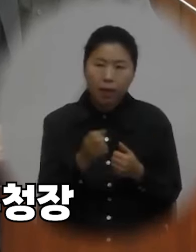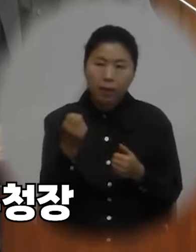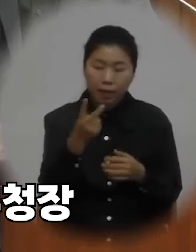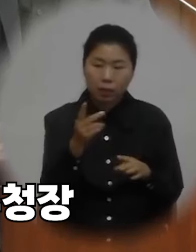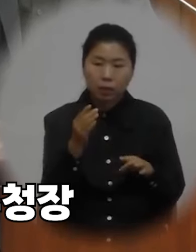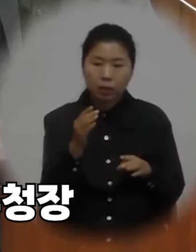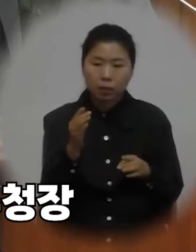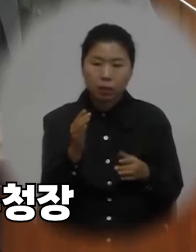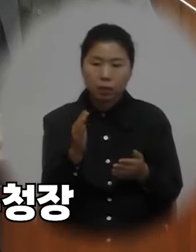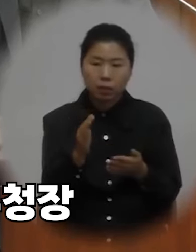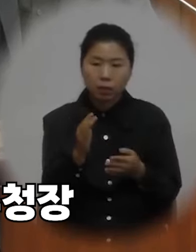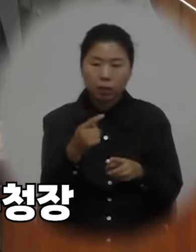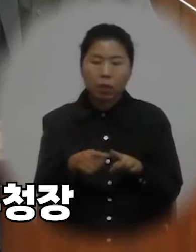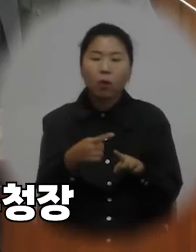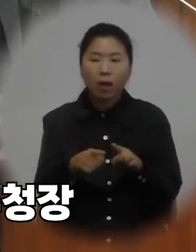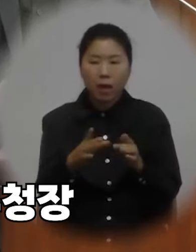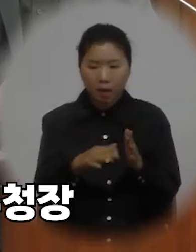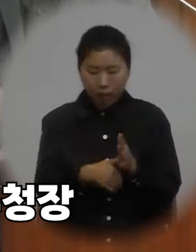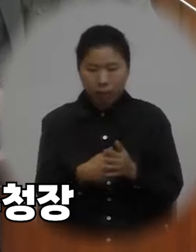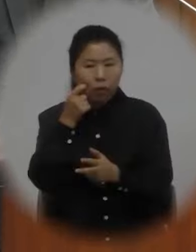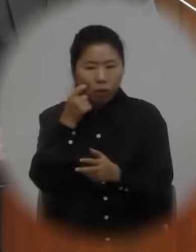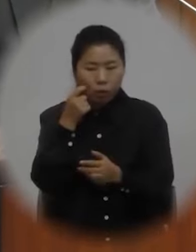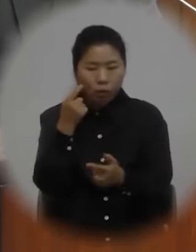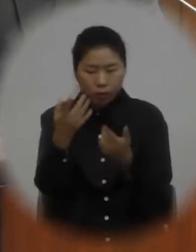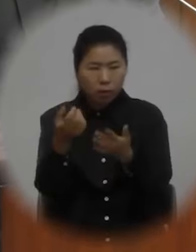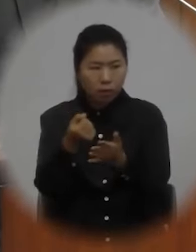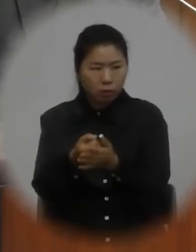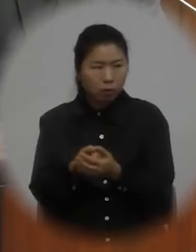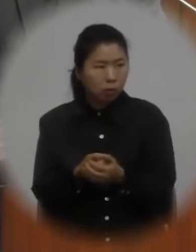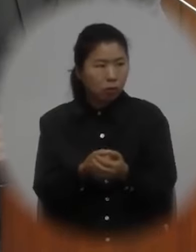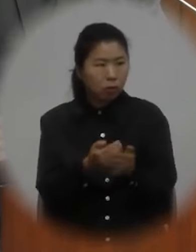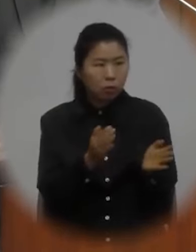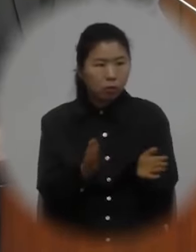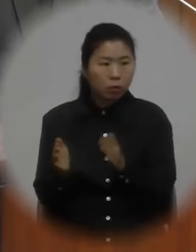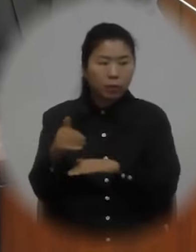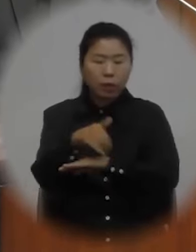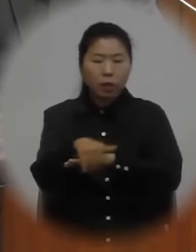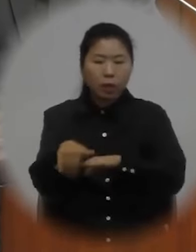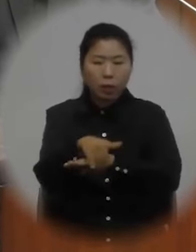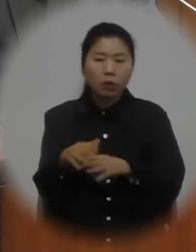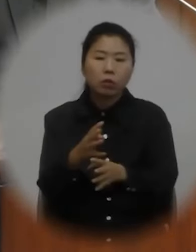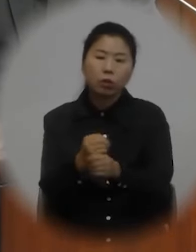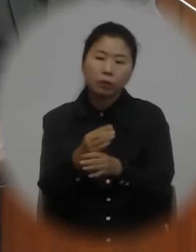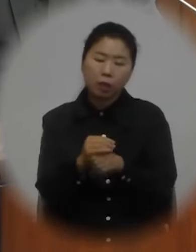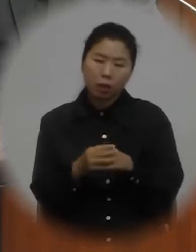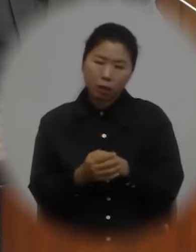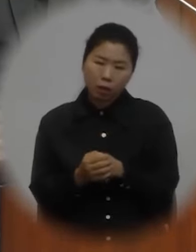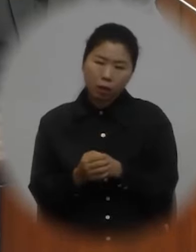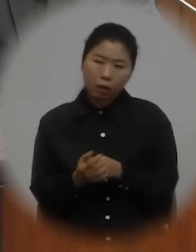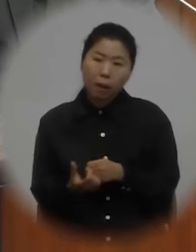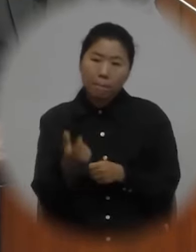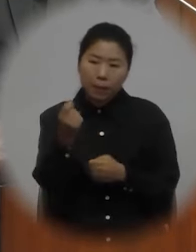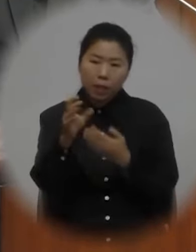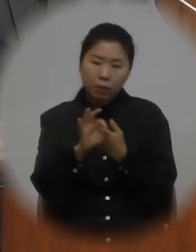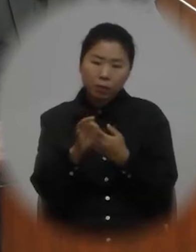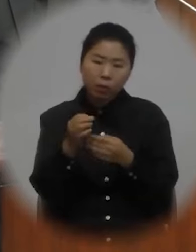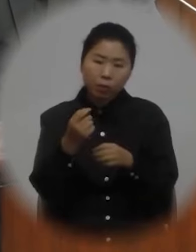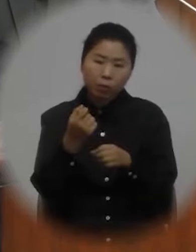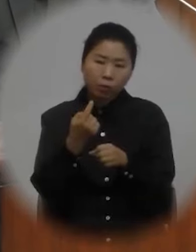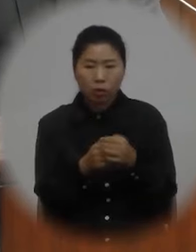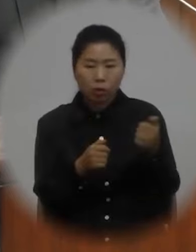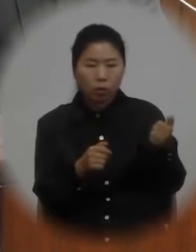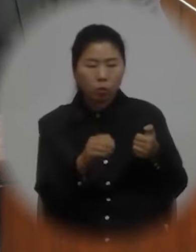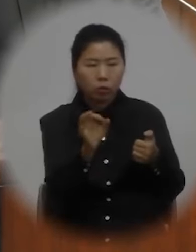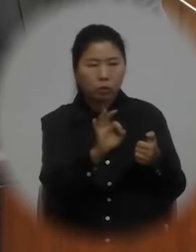평가할 때가 제대로 된 평가가 될수 있는 겁니다. 정비 계획안은 언제 나오죠? 저희가 볼 때는 빠르면 내년 상반기에 나올 거로